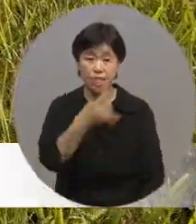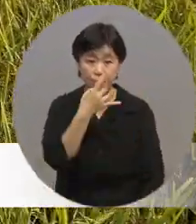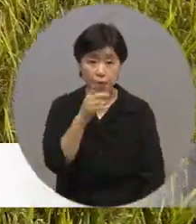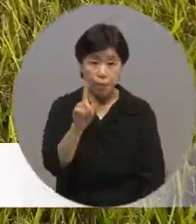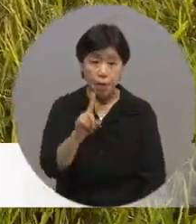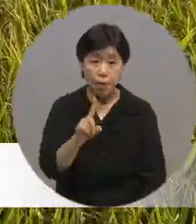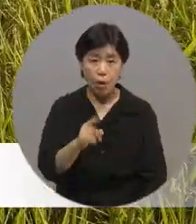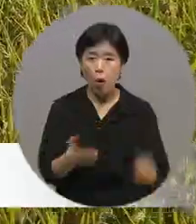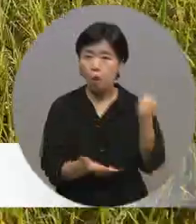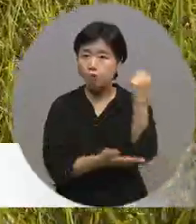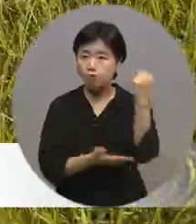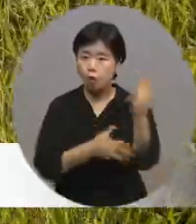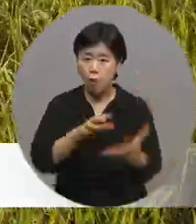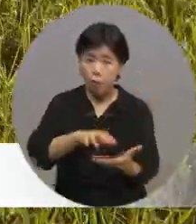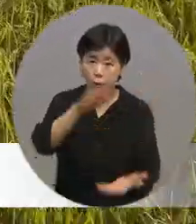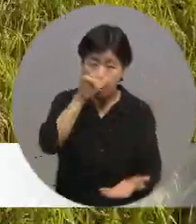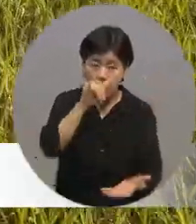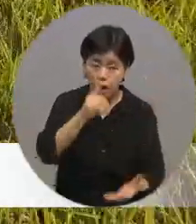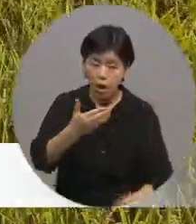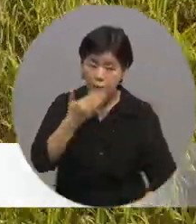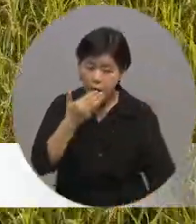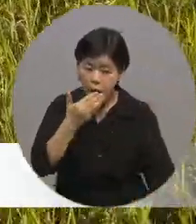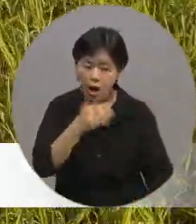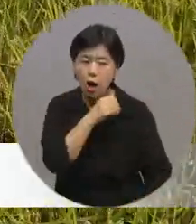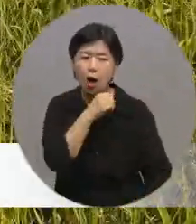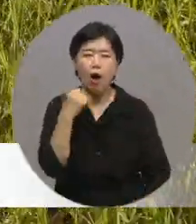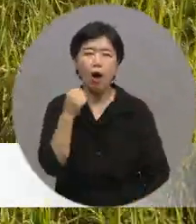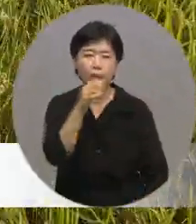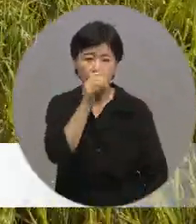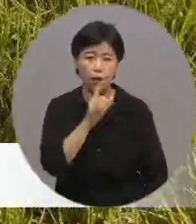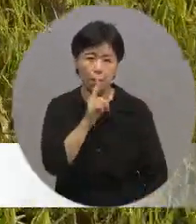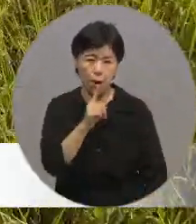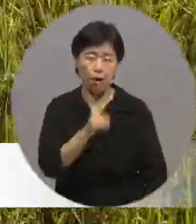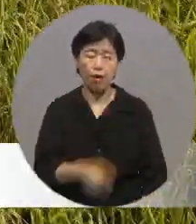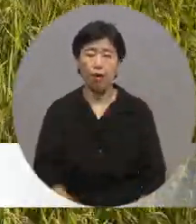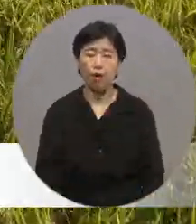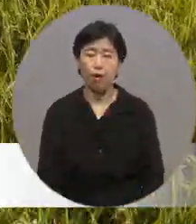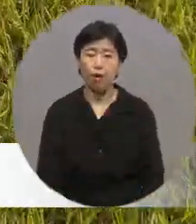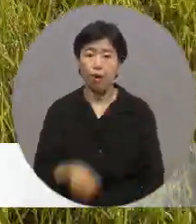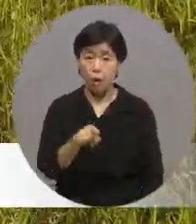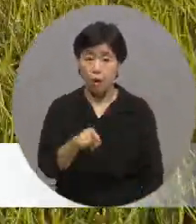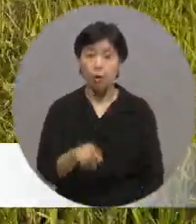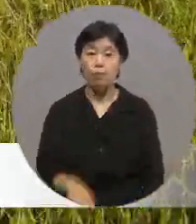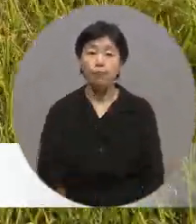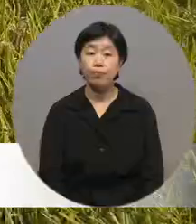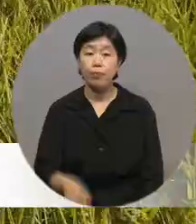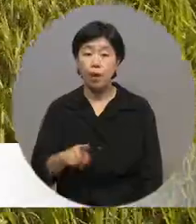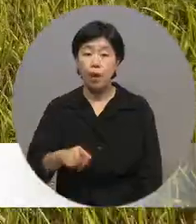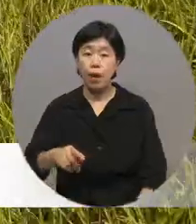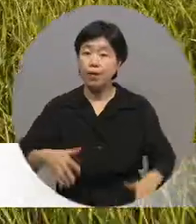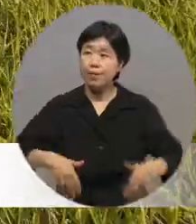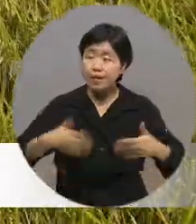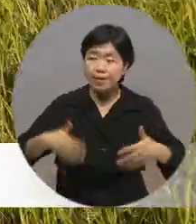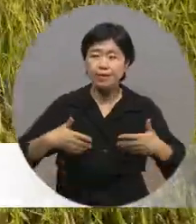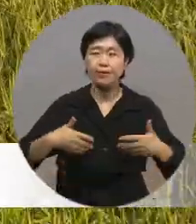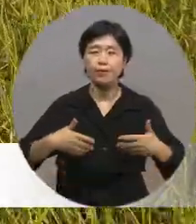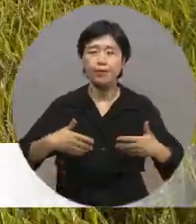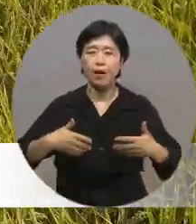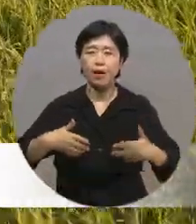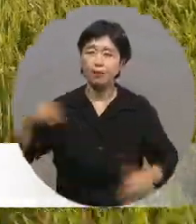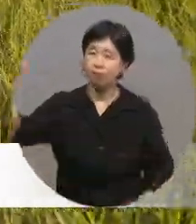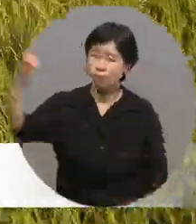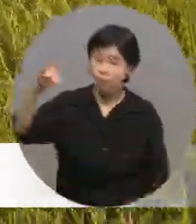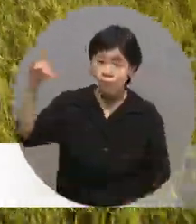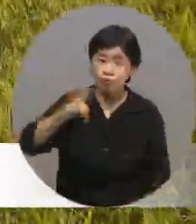수량성이 양호하고 식미가 좋다는 평을 받는 고품질 품종으로 고흥군은 온화한 기후와 풍부한 일조량으로